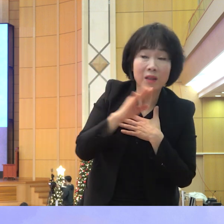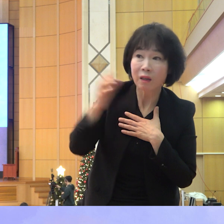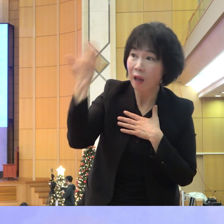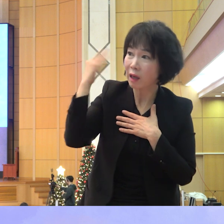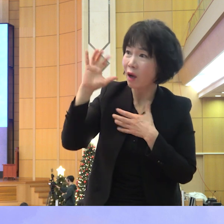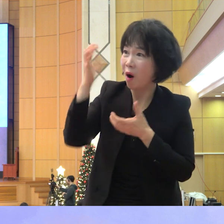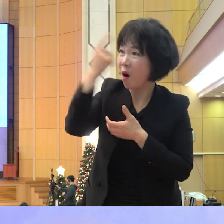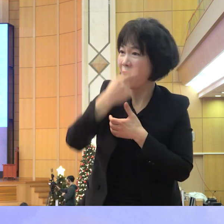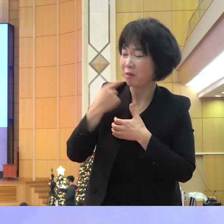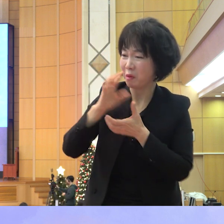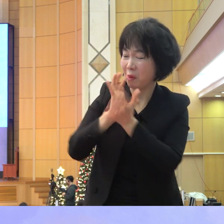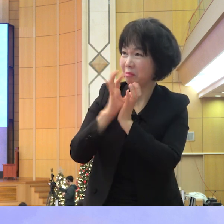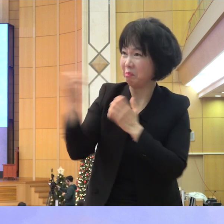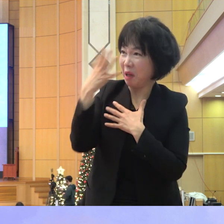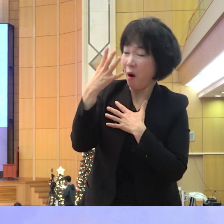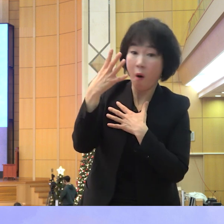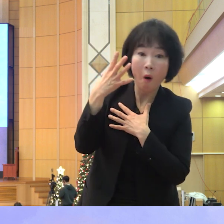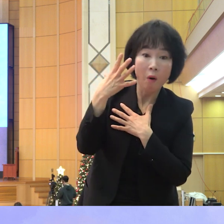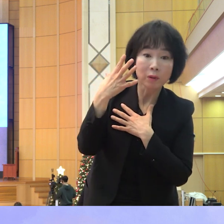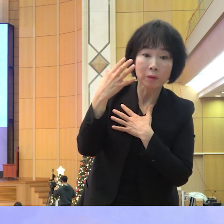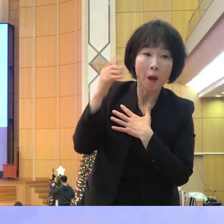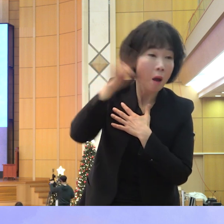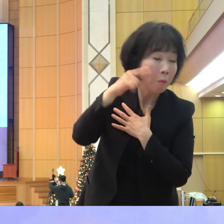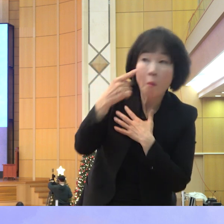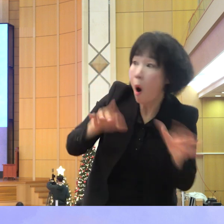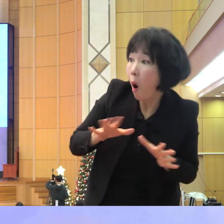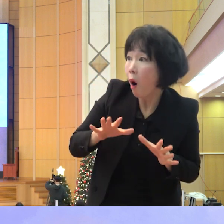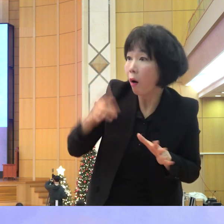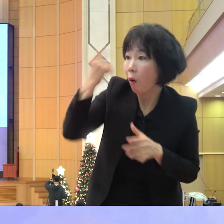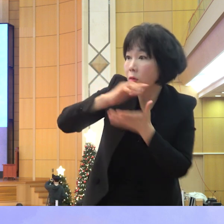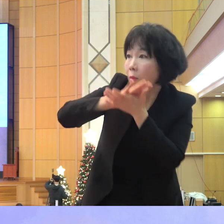엊그제만 해도 못생겼잖아. 너무 예쁘네.